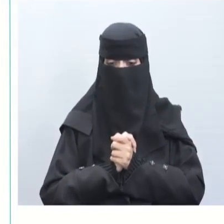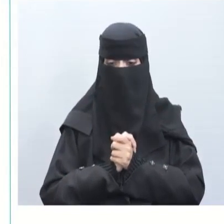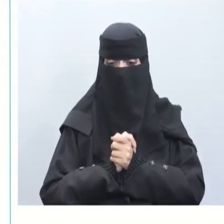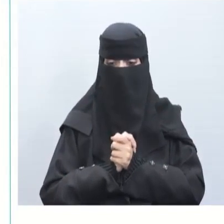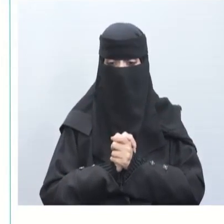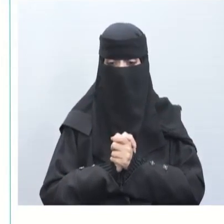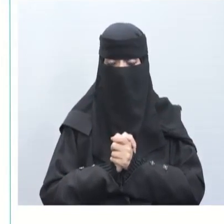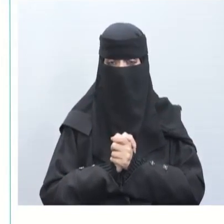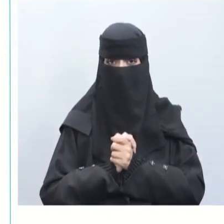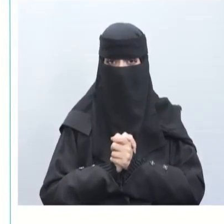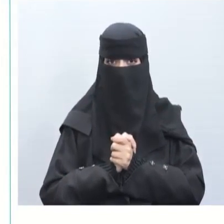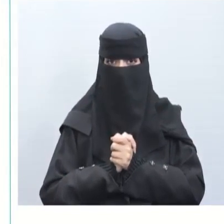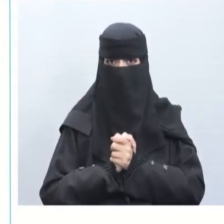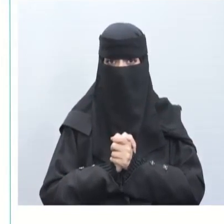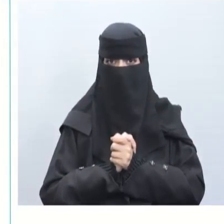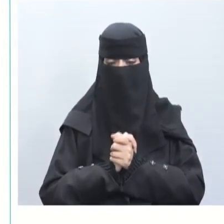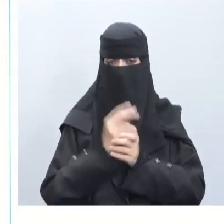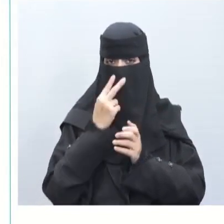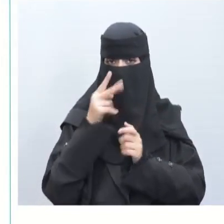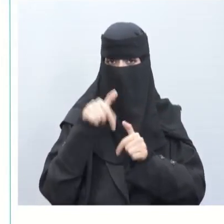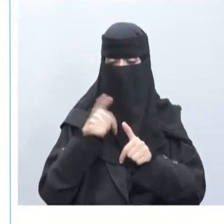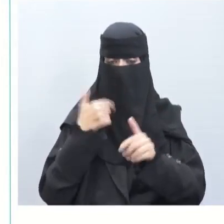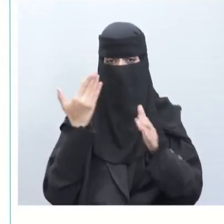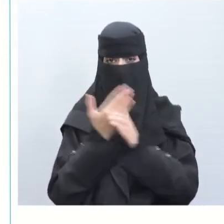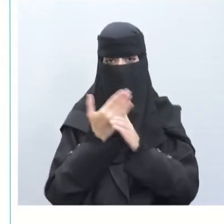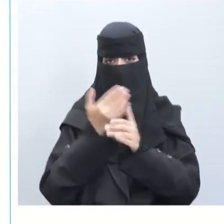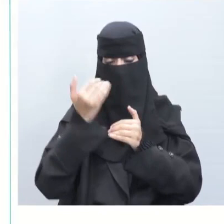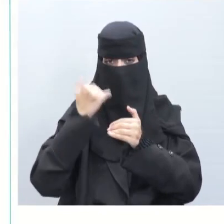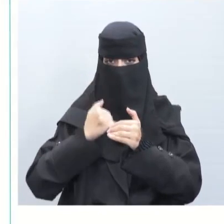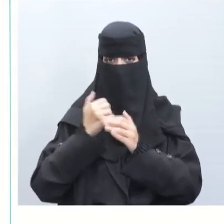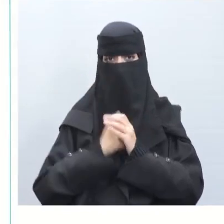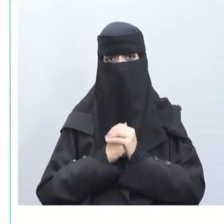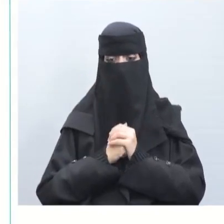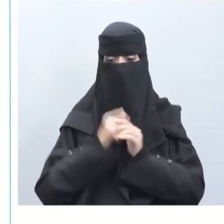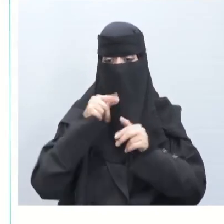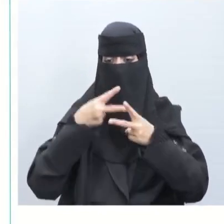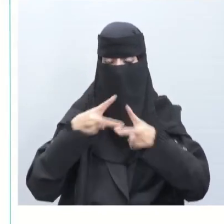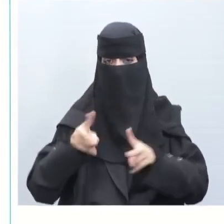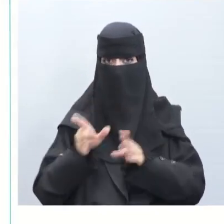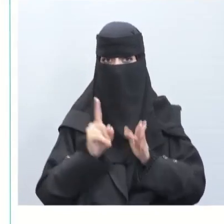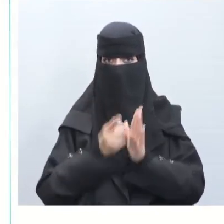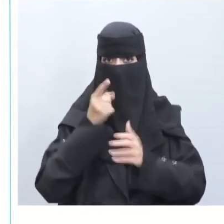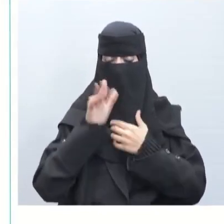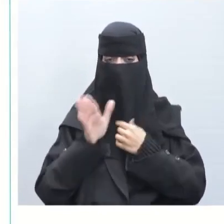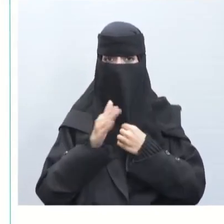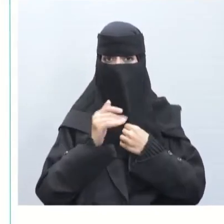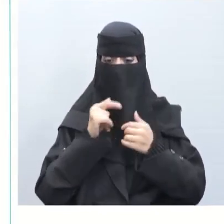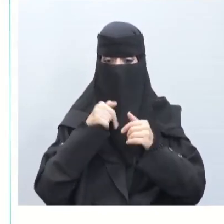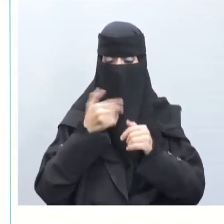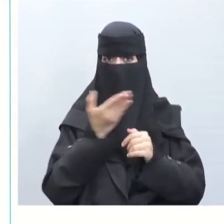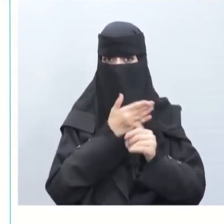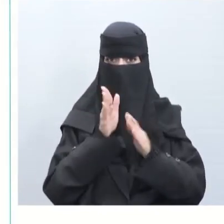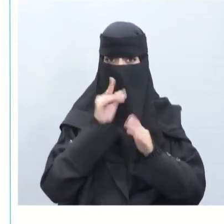انشائها نبدا في اولى العوامل لدينا عوامل داخليه كما ذكرنا وعوامل خارجيه نبدا في العوامل الداخليه